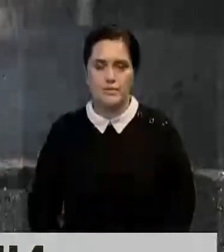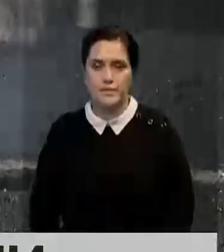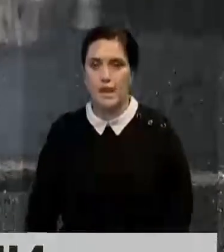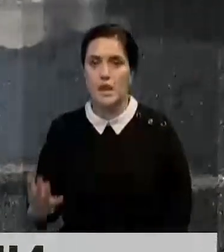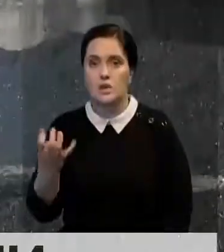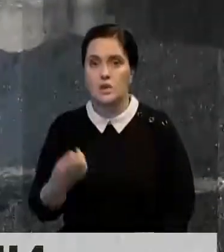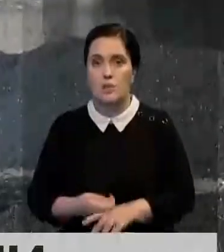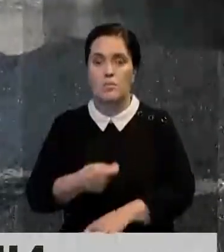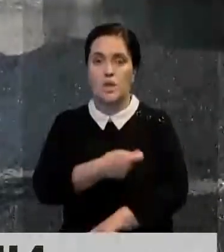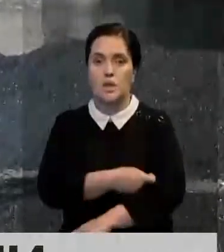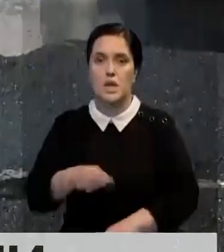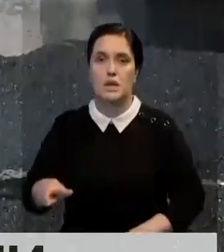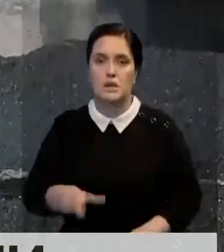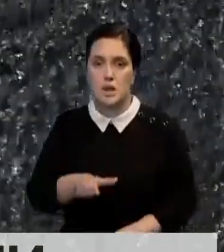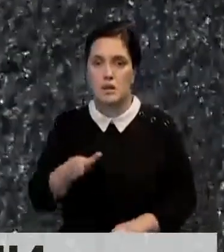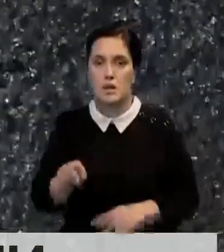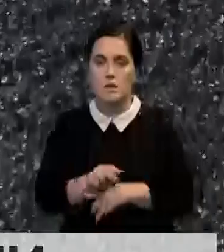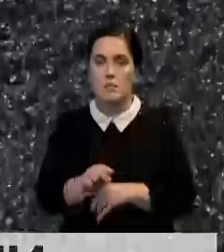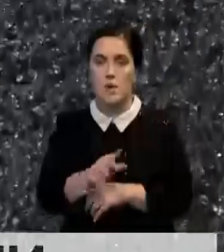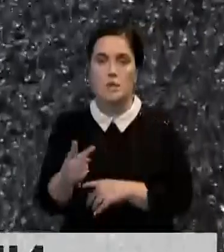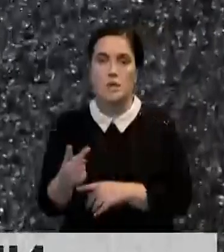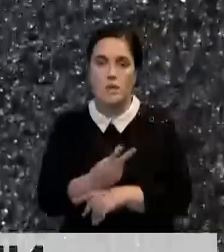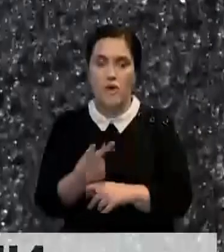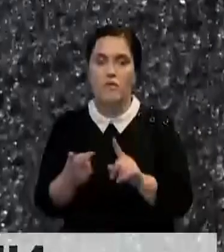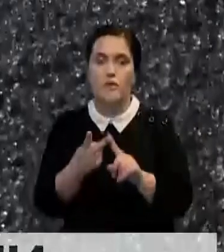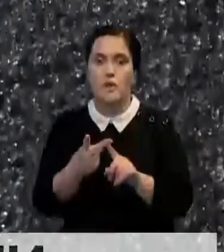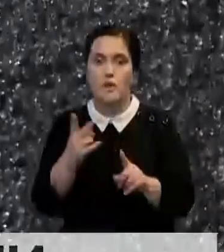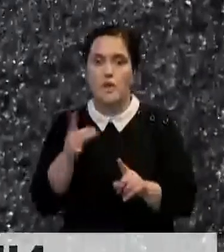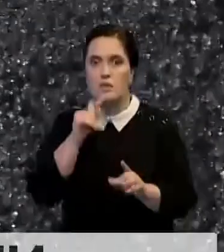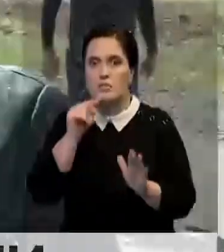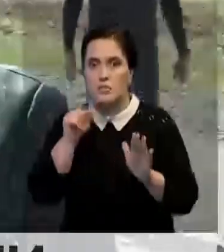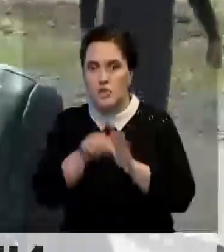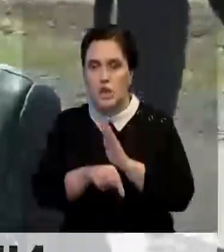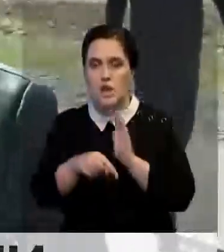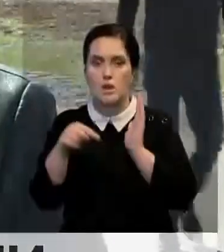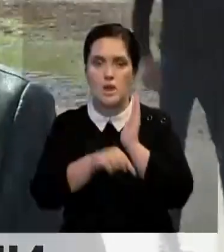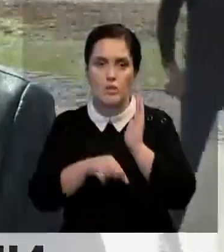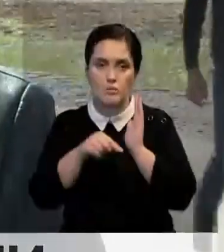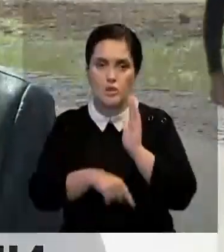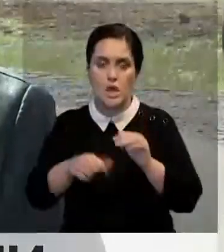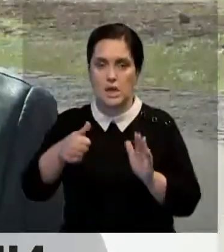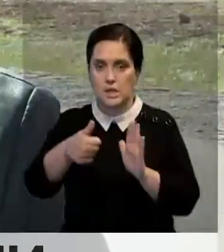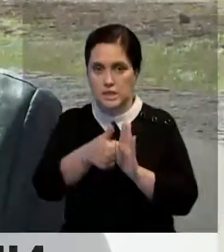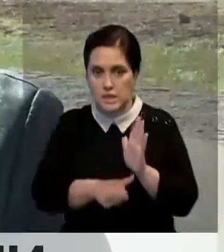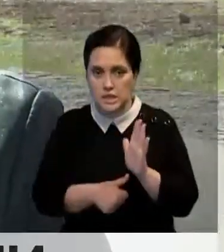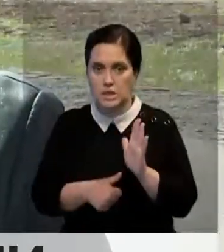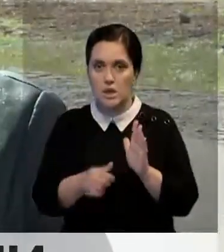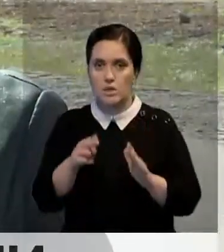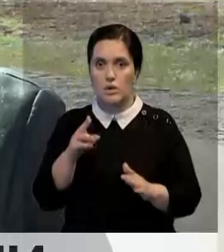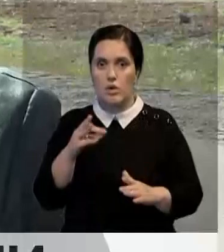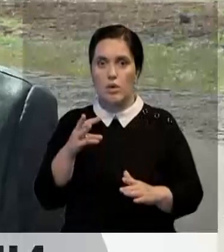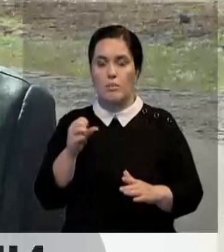400 метров дороги с весны ремонтируют уже дважды. Второй раз после вмешательства антикоррупционщиков. Трещины появились на улице